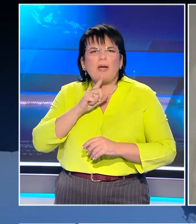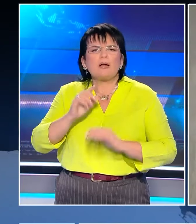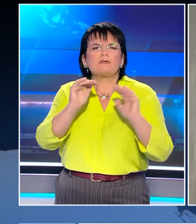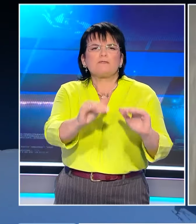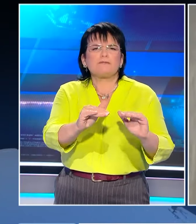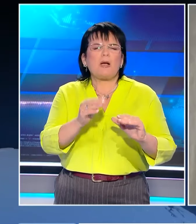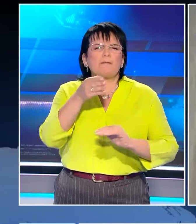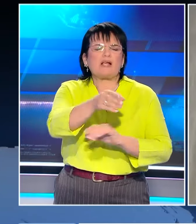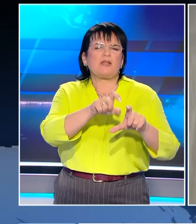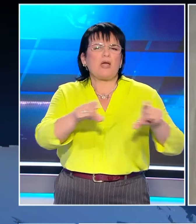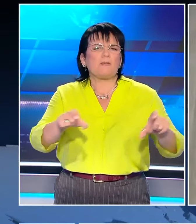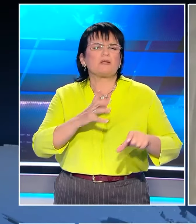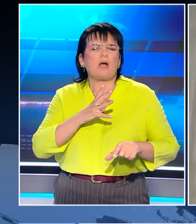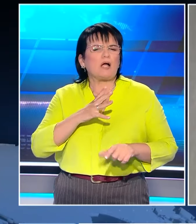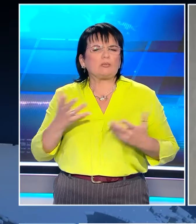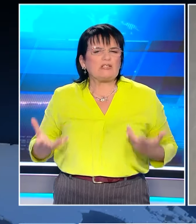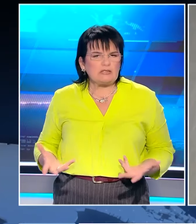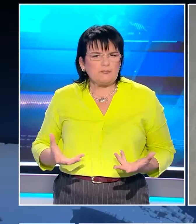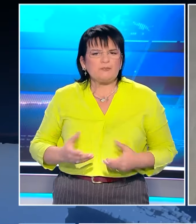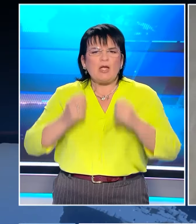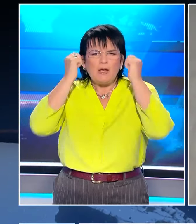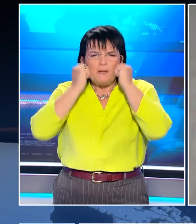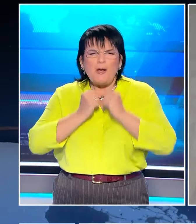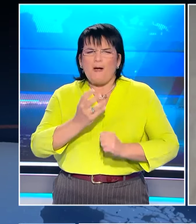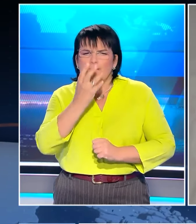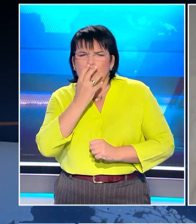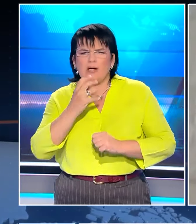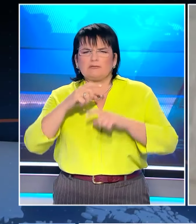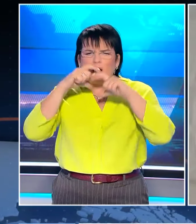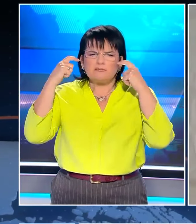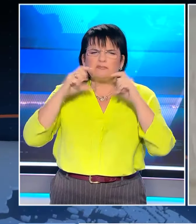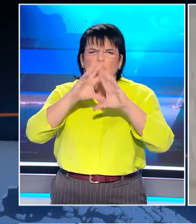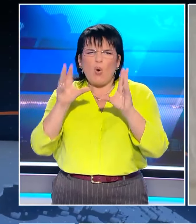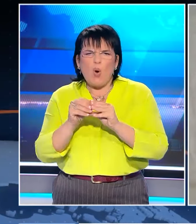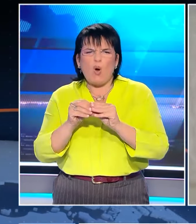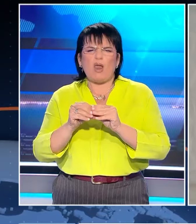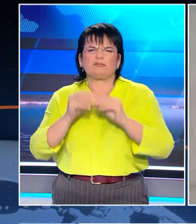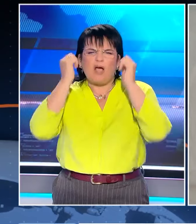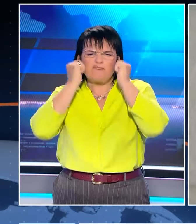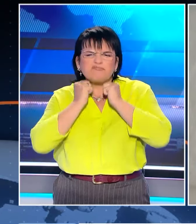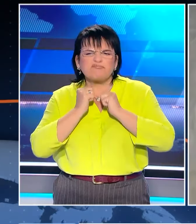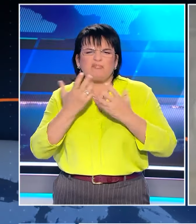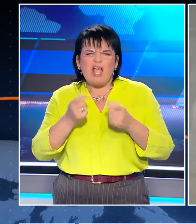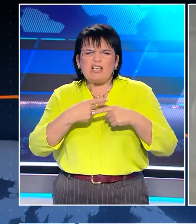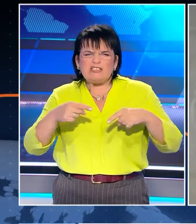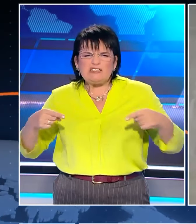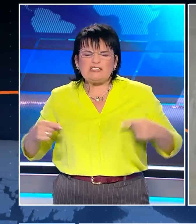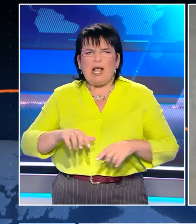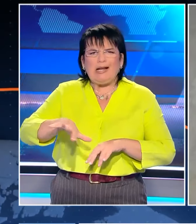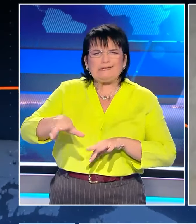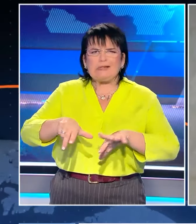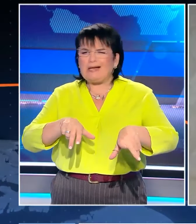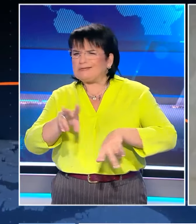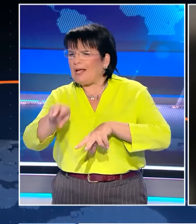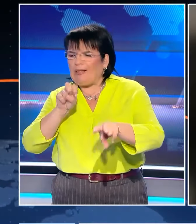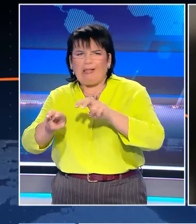ατόμων. Ανάμεσα στα ευρήματα και οι μάσκες, αλλά και οι περούκες που οι αστυνομικοί θεωρούν ότι τα μέλη της τρομοκρατικής οργάνωσης χρησιμοποιούσαν σε μικρολιστίες που